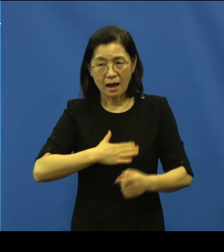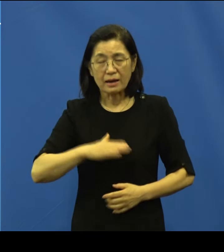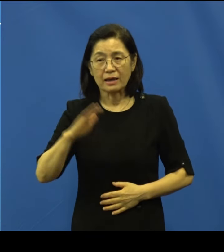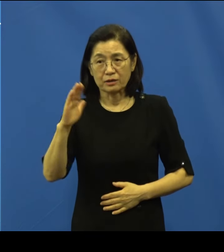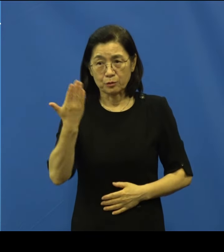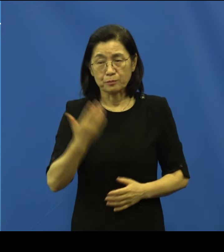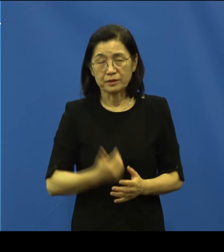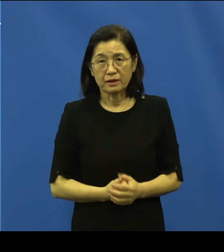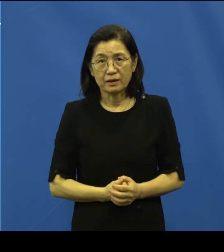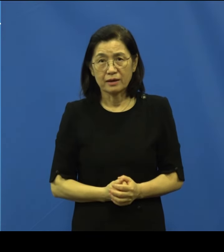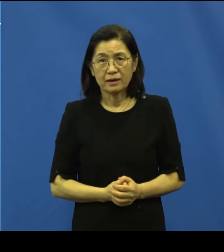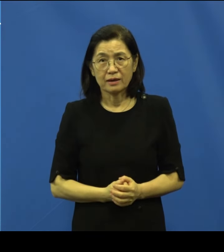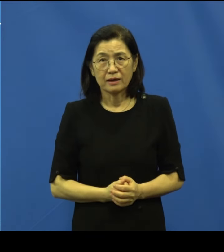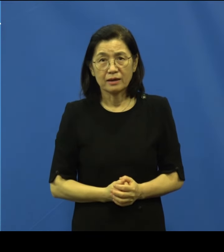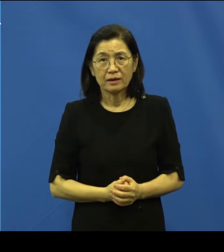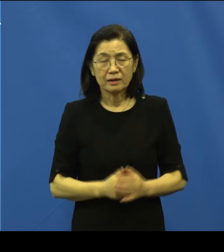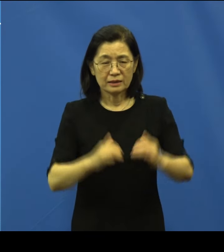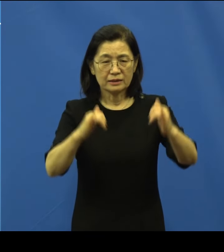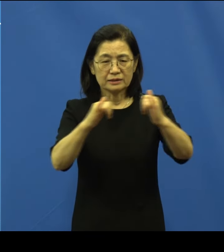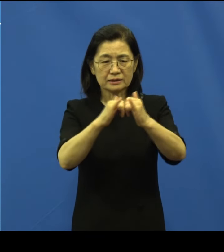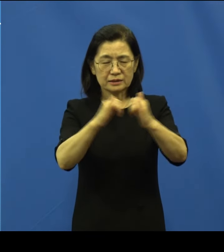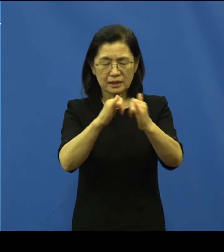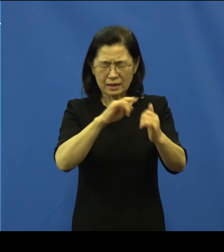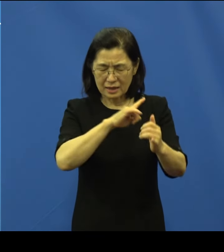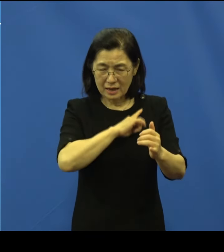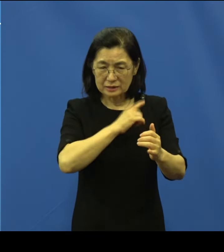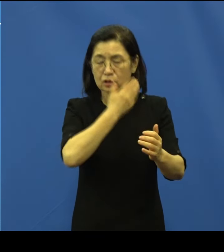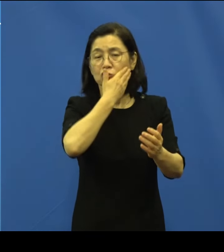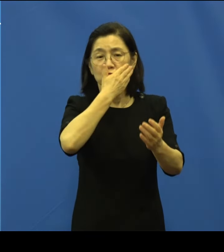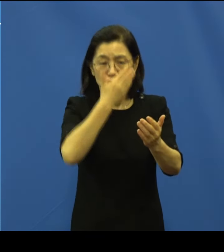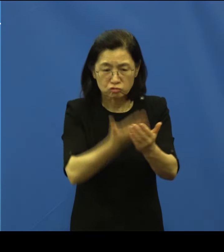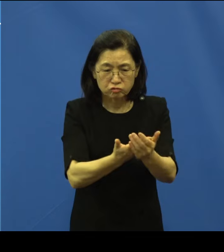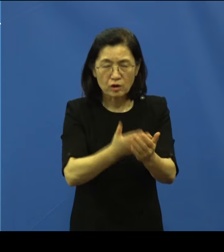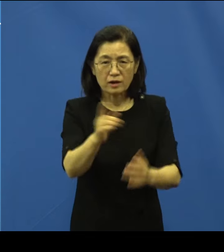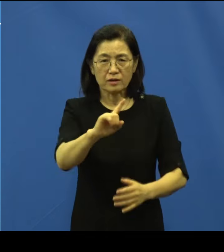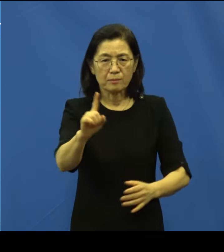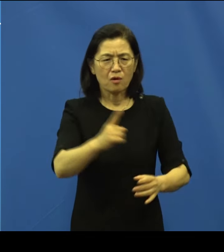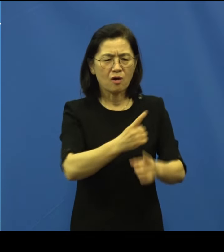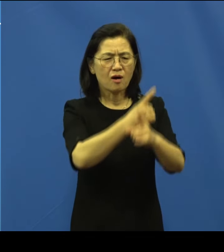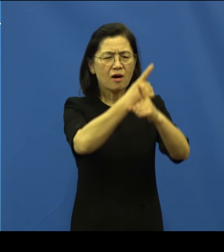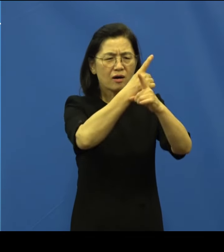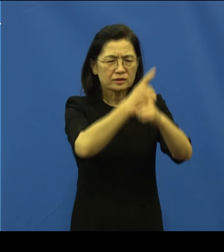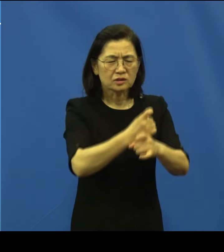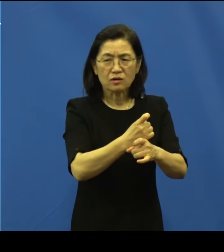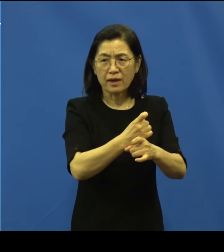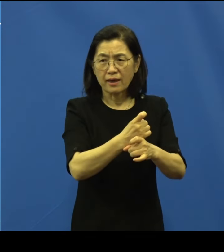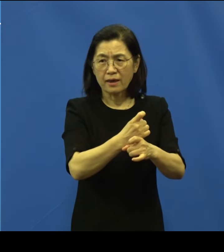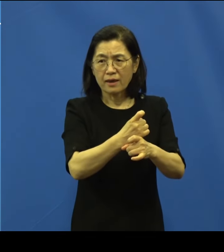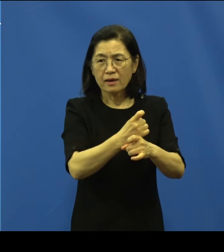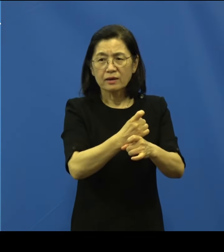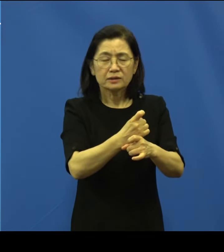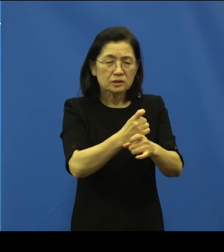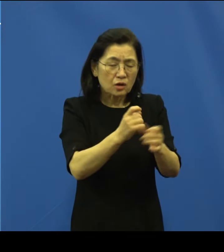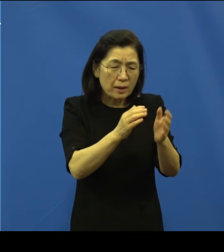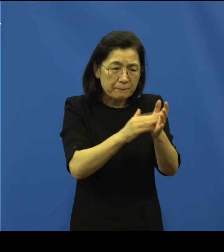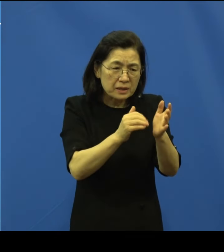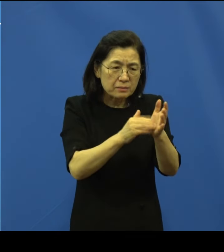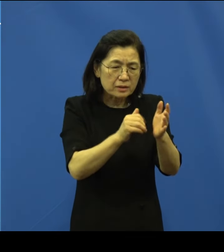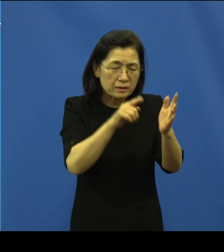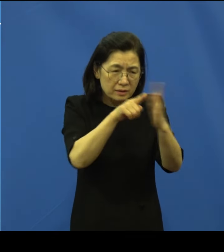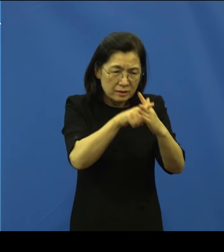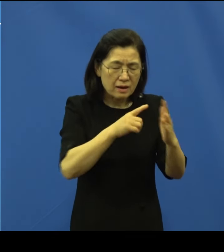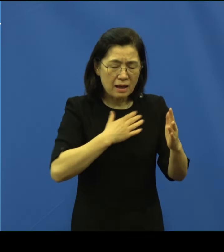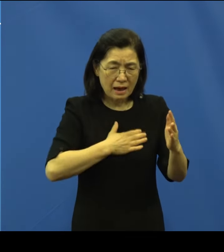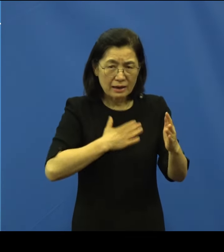돼요. 전쟁의 핵심입니다. 그러니까 우리가 영적 이 세상을 살아가면서 판판이 지는 이유는